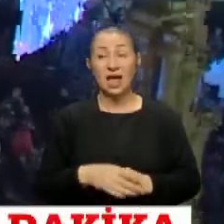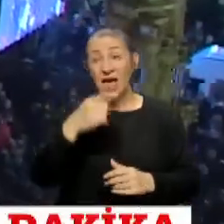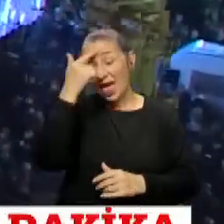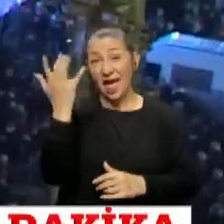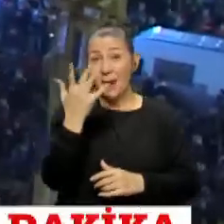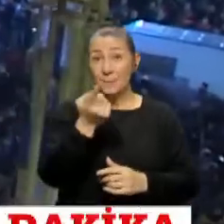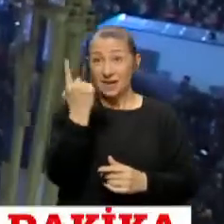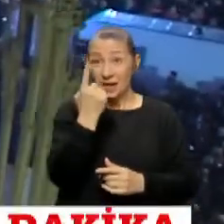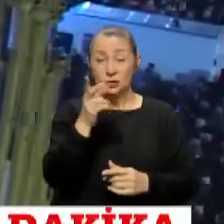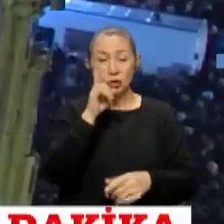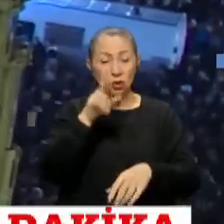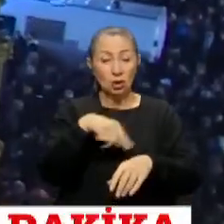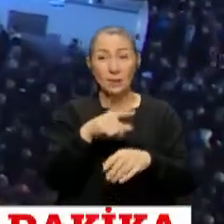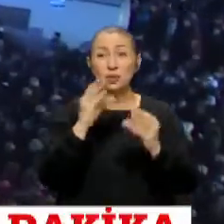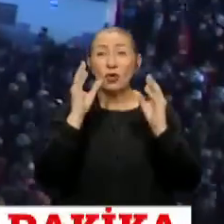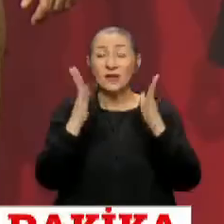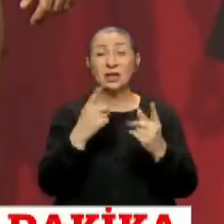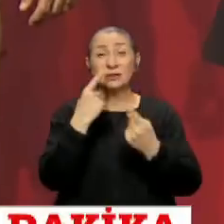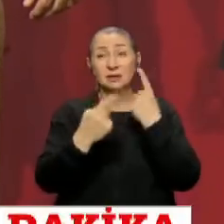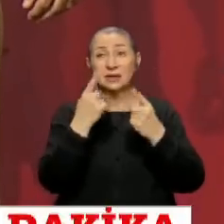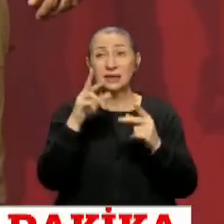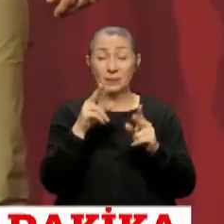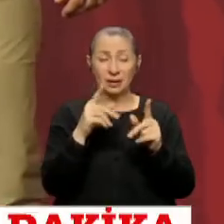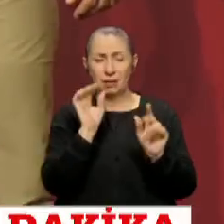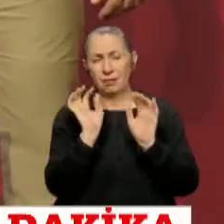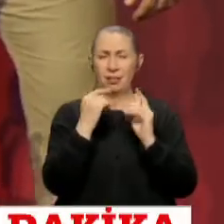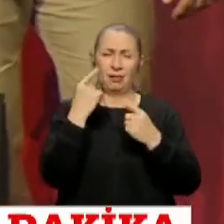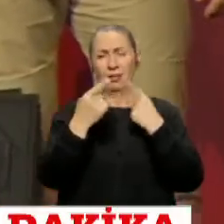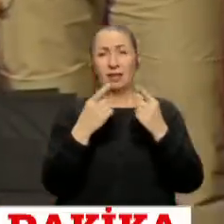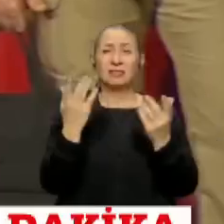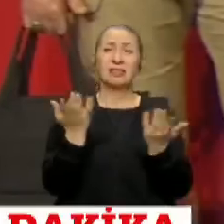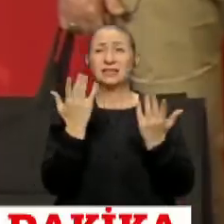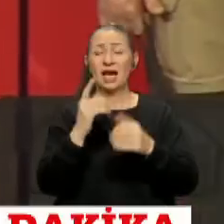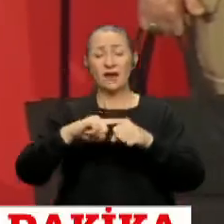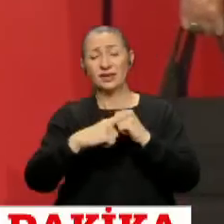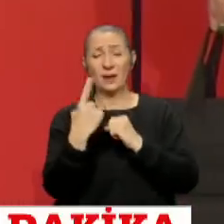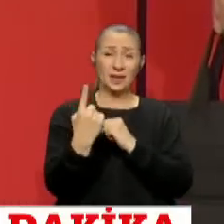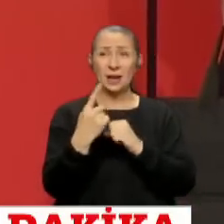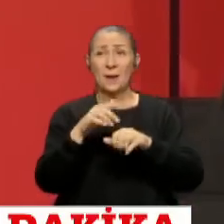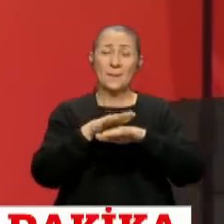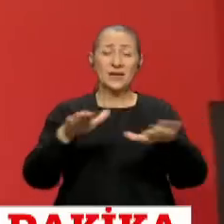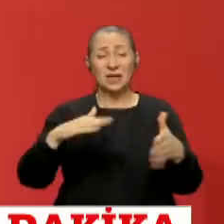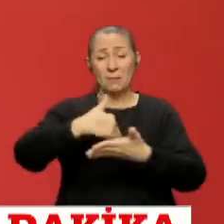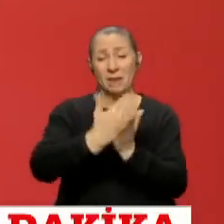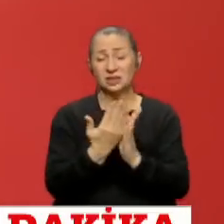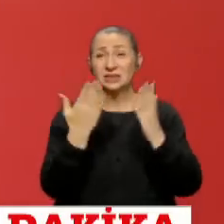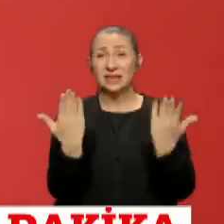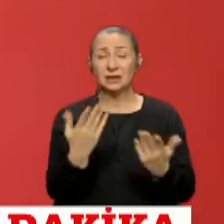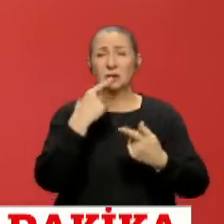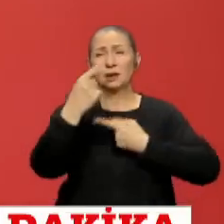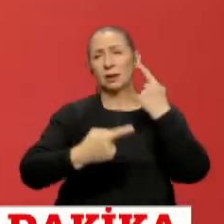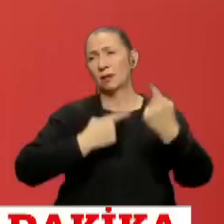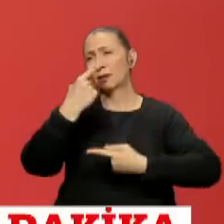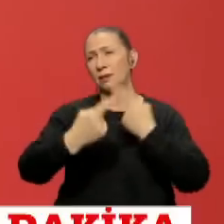Eğer birileri son dönemde sık sık söylendiği gibi, depreştiği gibi, neredeyse haftada bir masa dağılacak diye